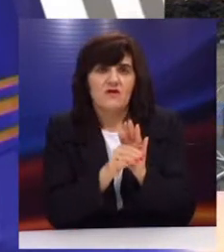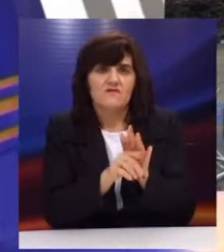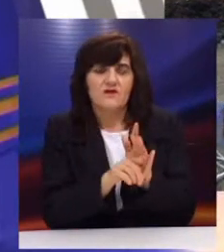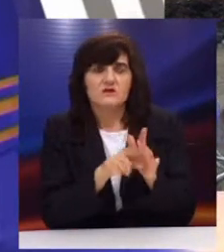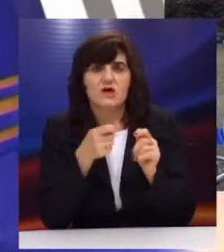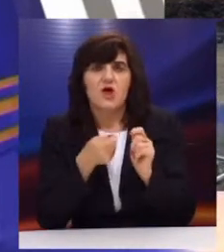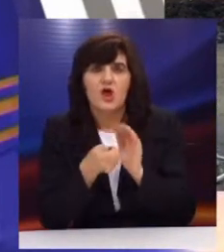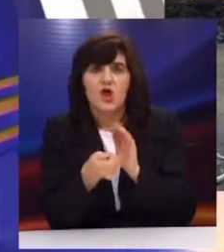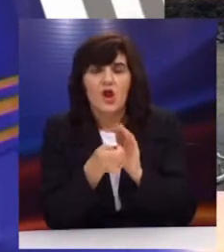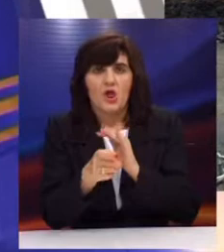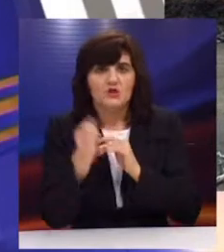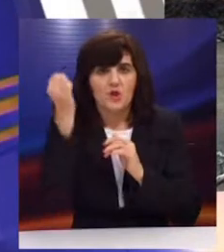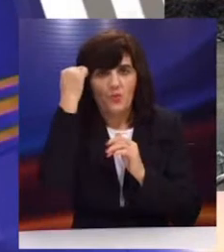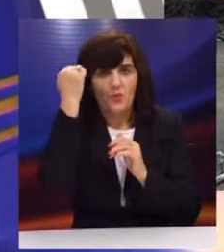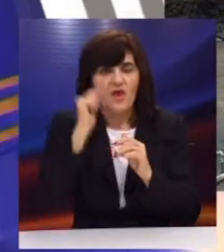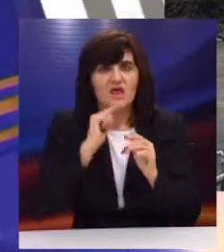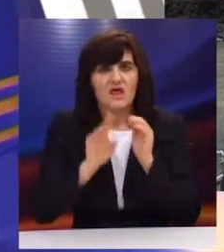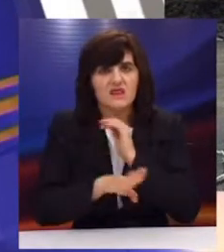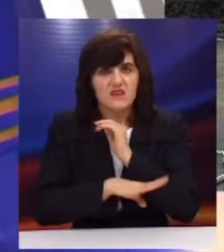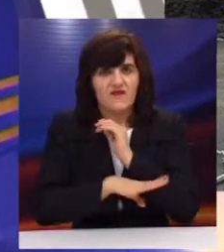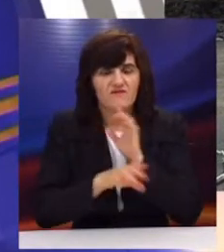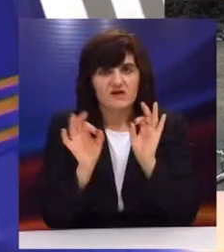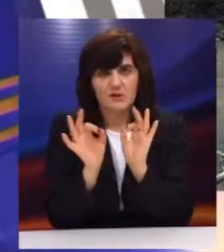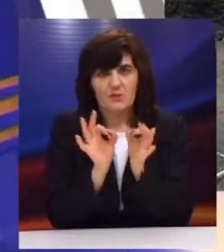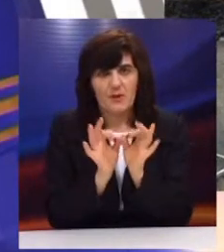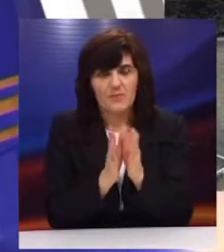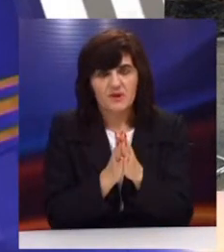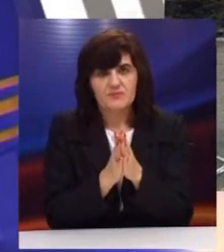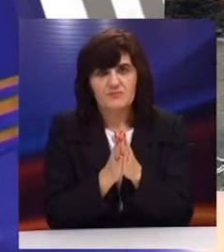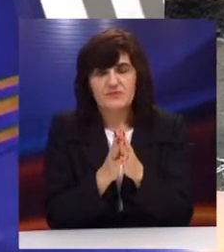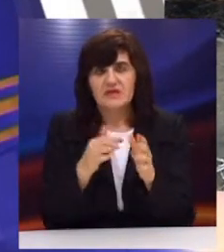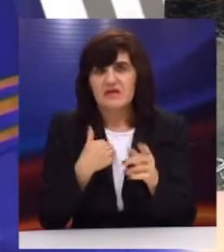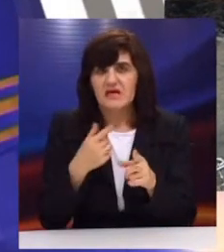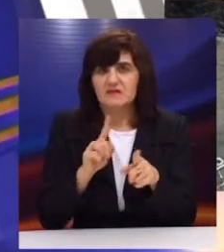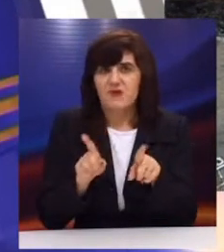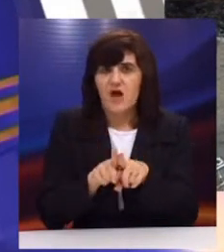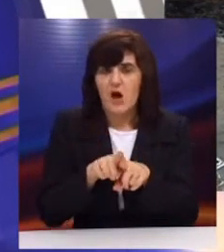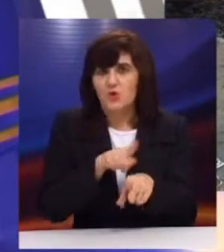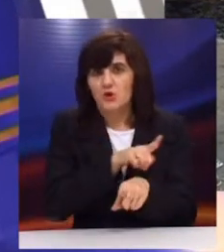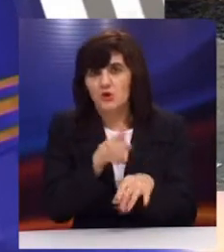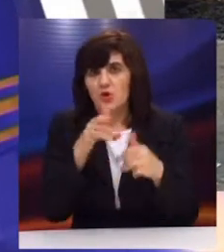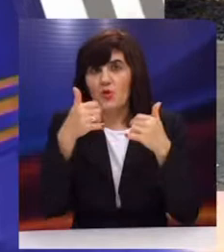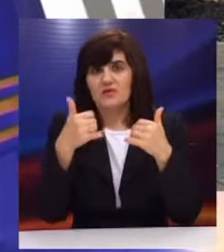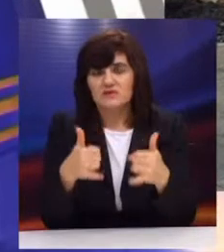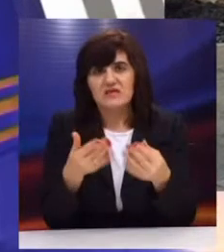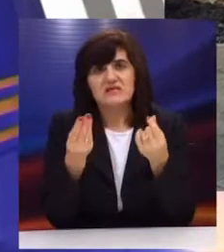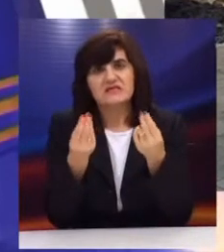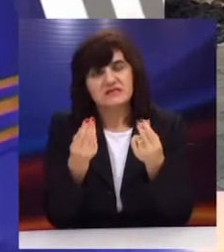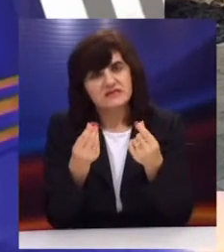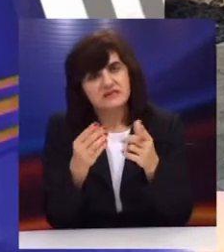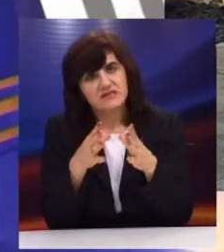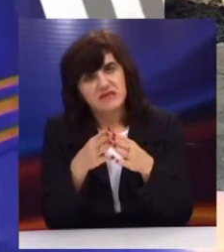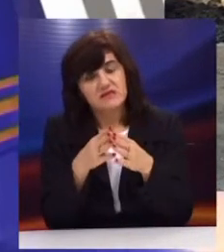ali ložimo i ugalj i drva smo spremili, ali nismo kao do sada jer cene su takve